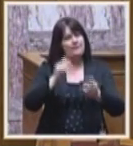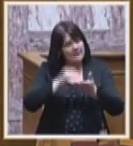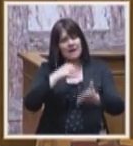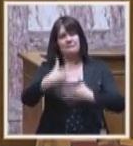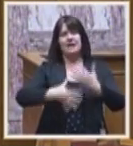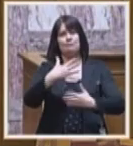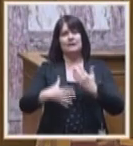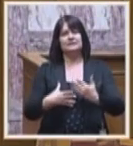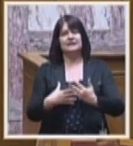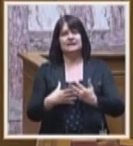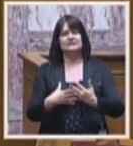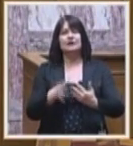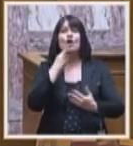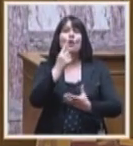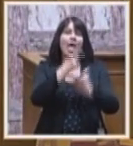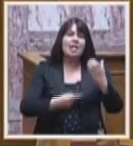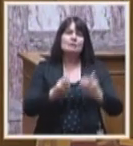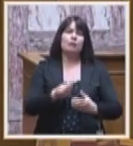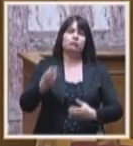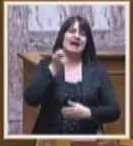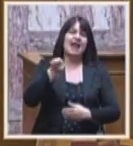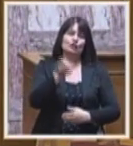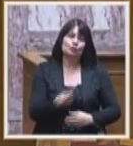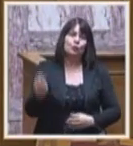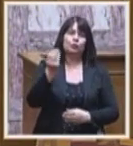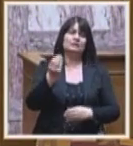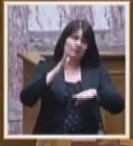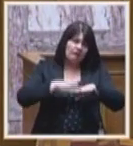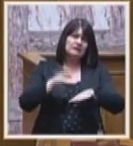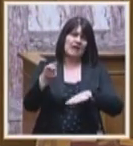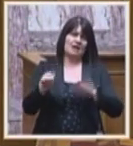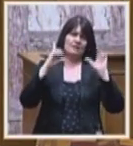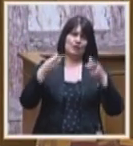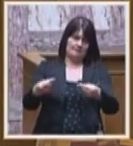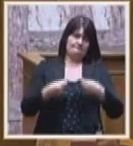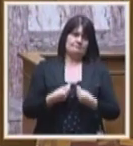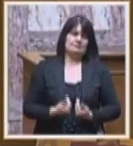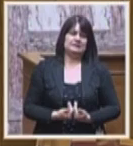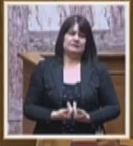ζούμε δραματικά λόγω των ελλειμμάτων και του χρέους που εσείς μας κληροδοτήσατε.